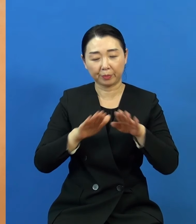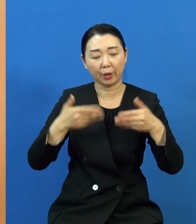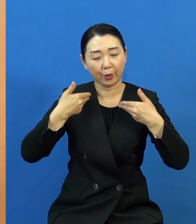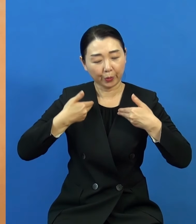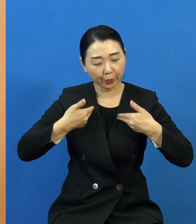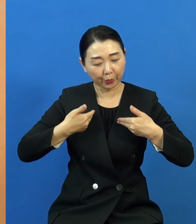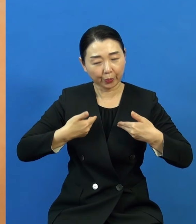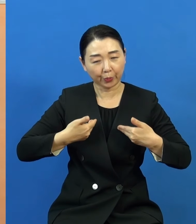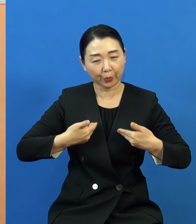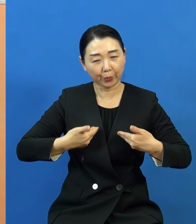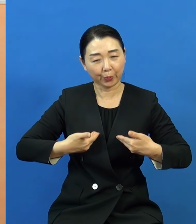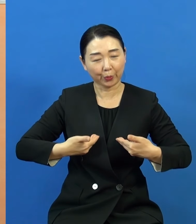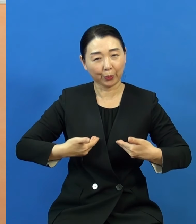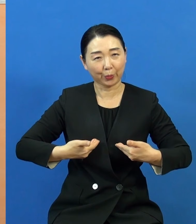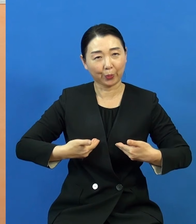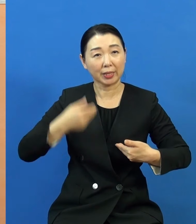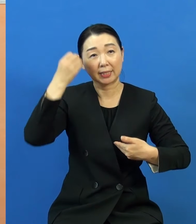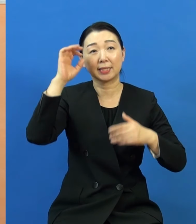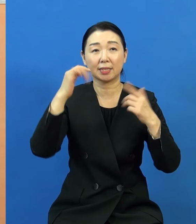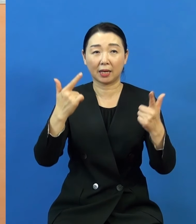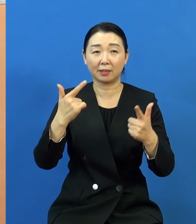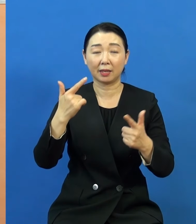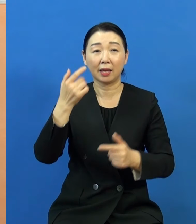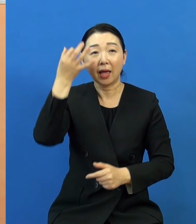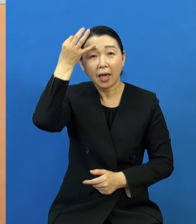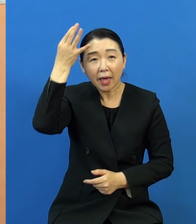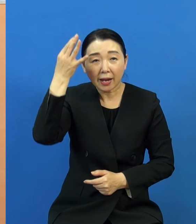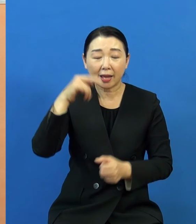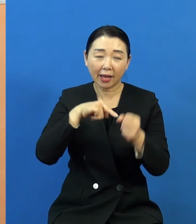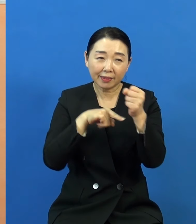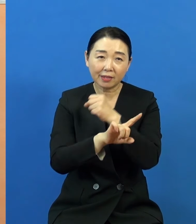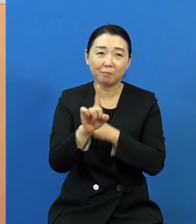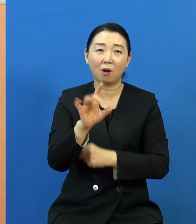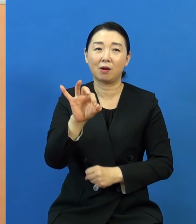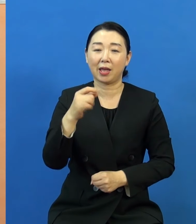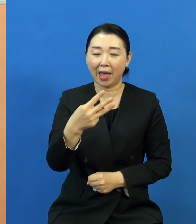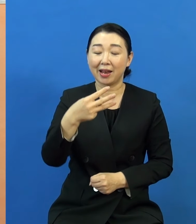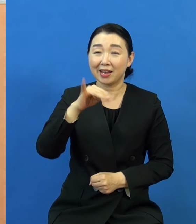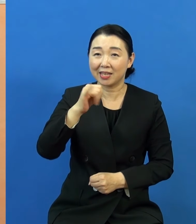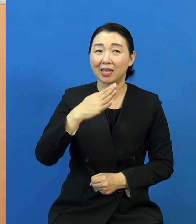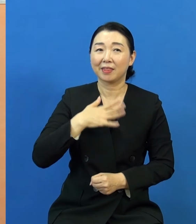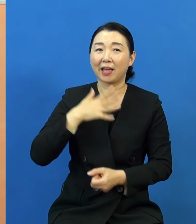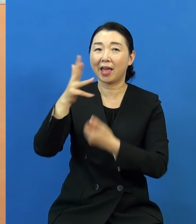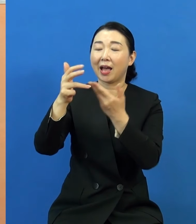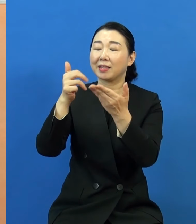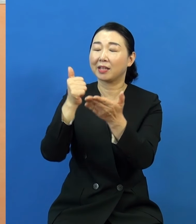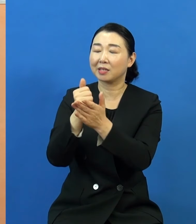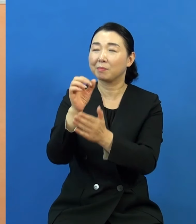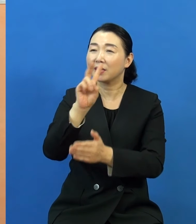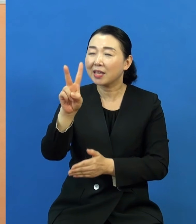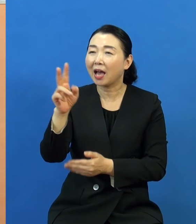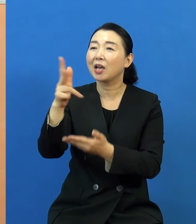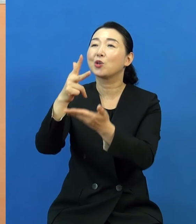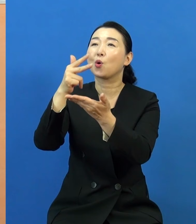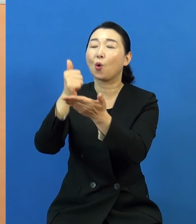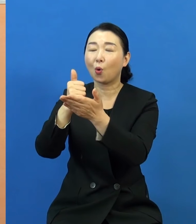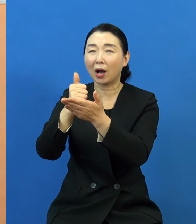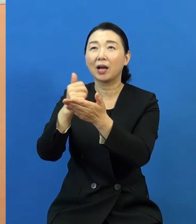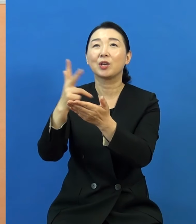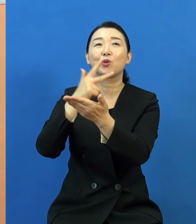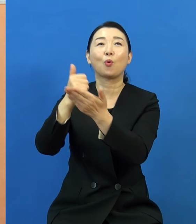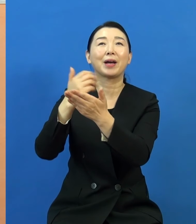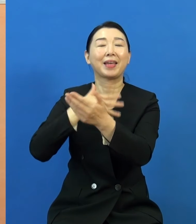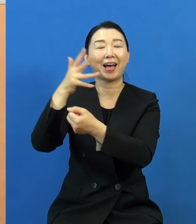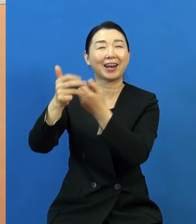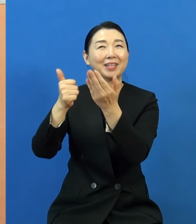잊지 않았던 것입니다. 엘리야의 이름 뜻은 본래 엘리, 나의 하나님, 야, 여호와, 여호와는 나의